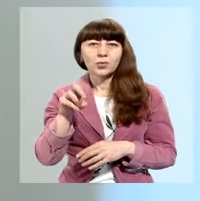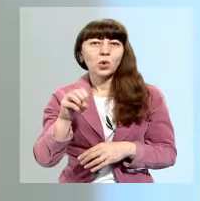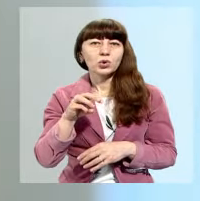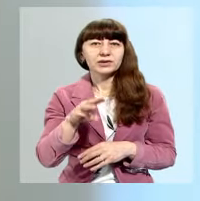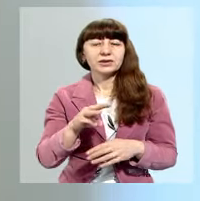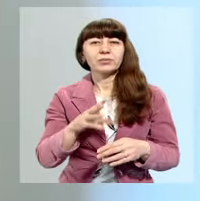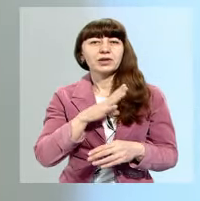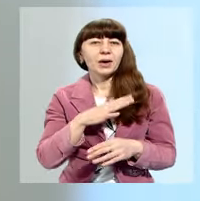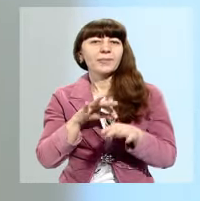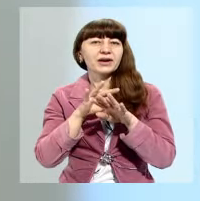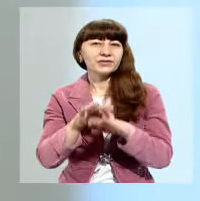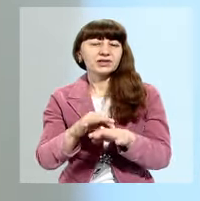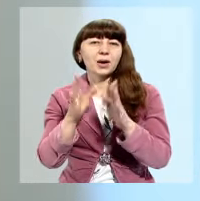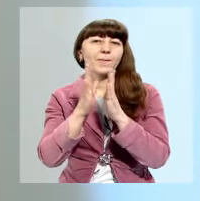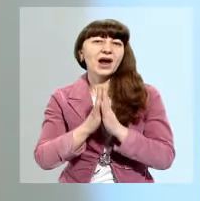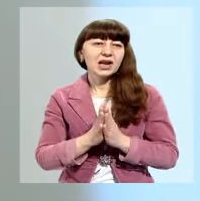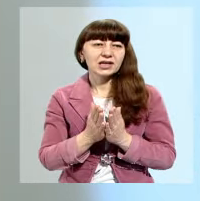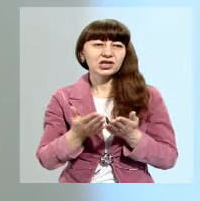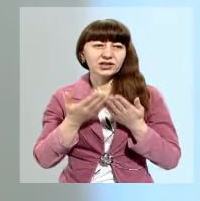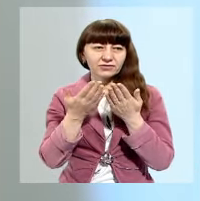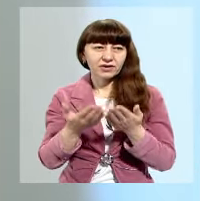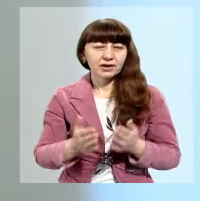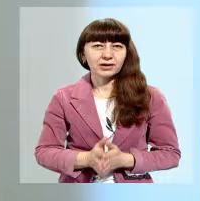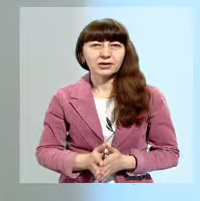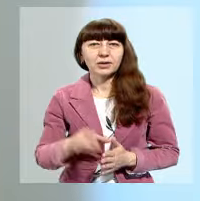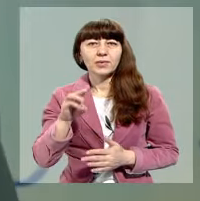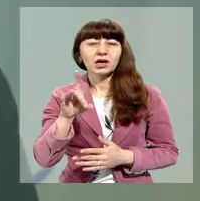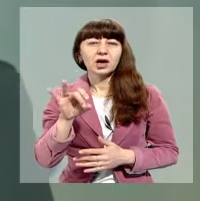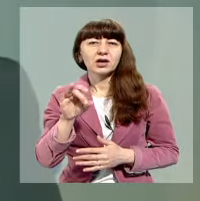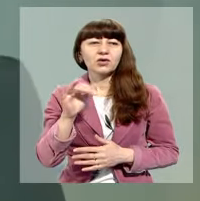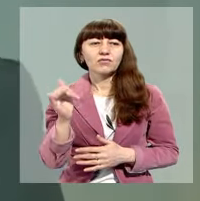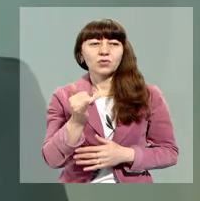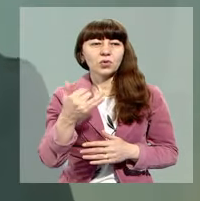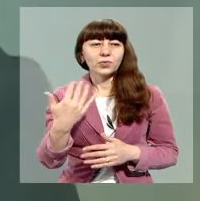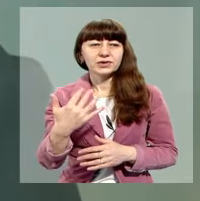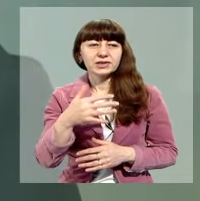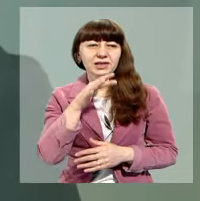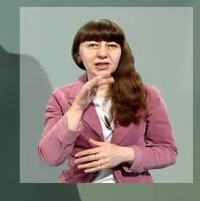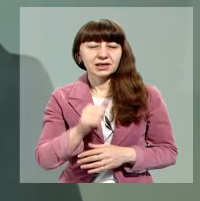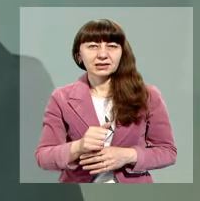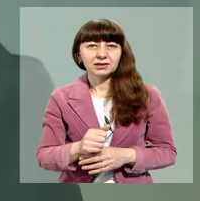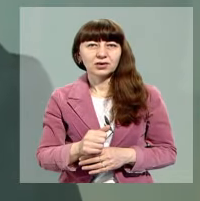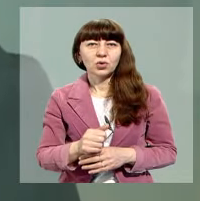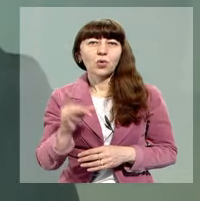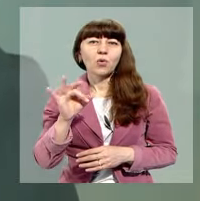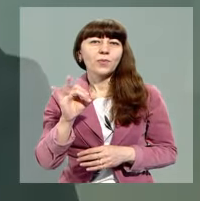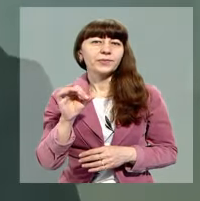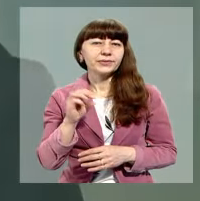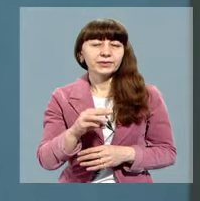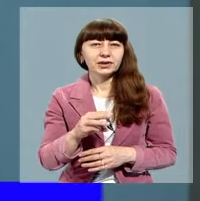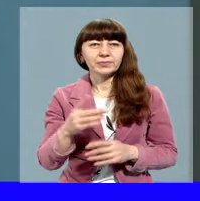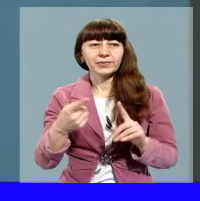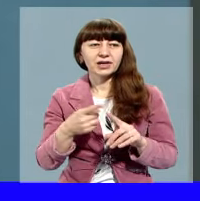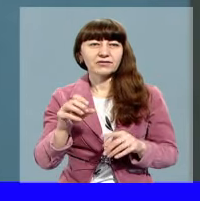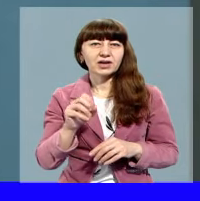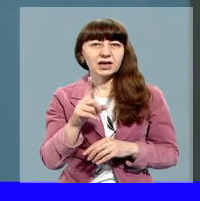Үміт Мақаева 58 жаста, денсаулығы бір қалыпты болғандықтан биыл алғаш рет ниет қылып ораза ұстаған. Айтуынша, ауыз бекіту